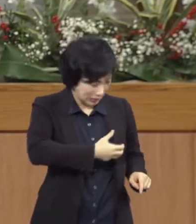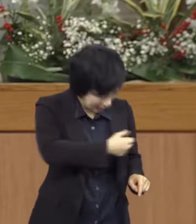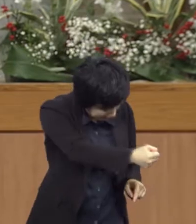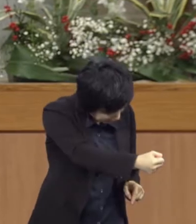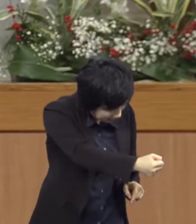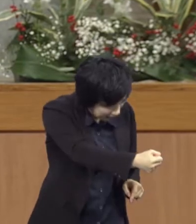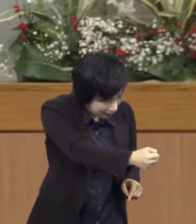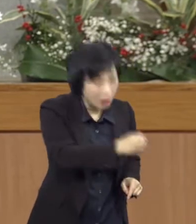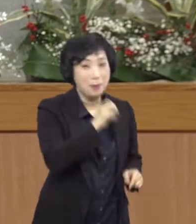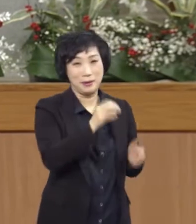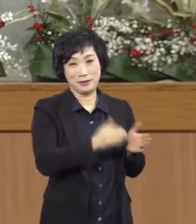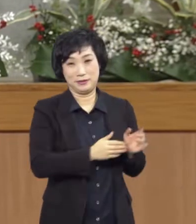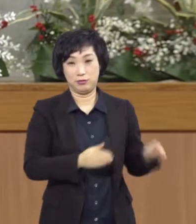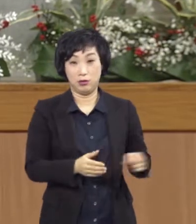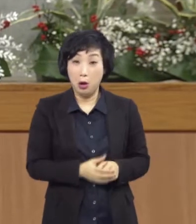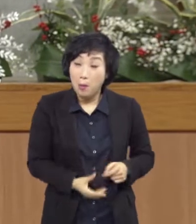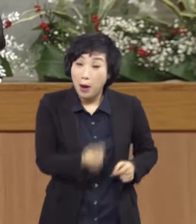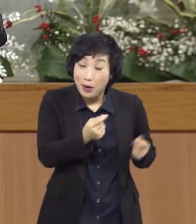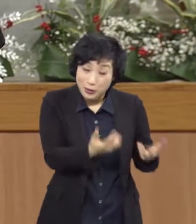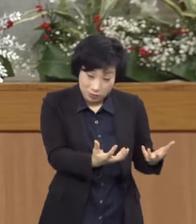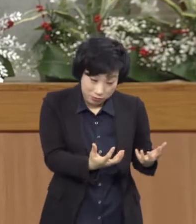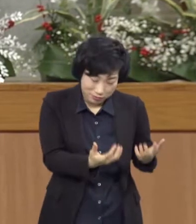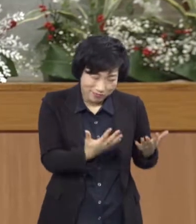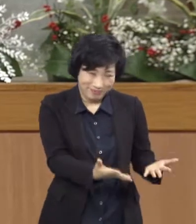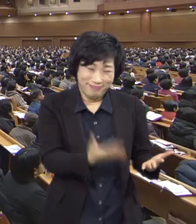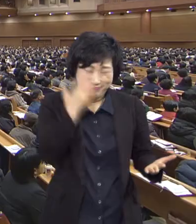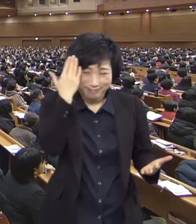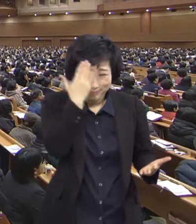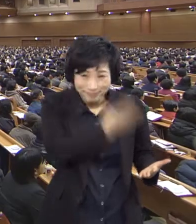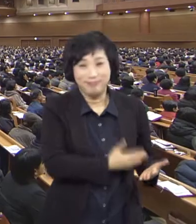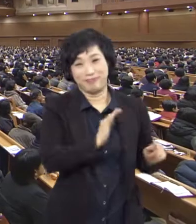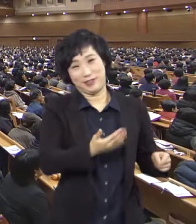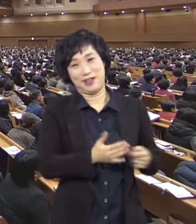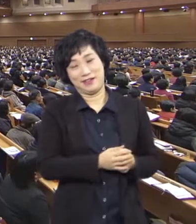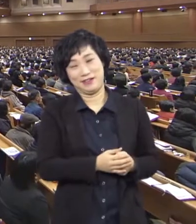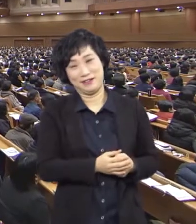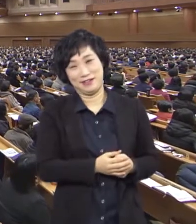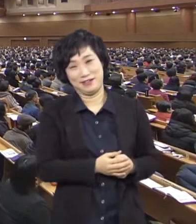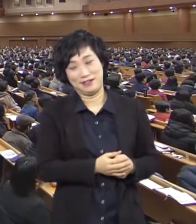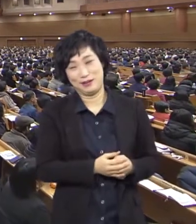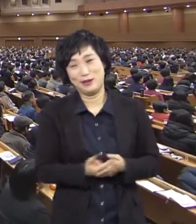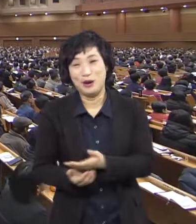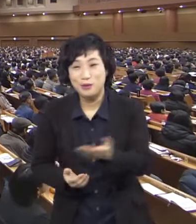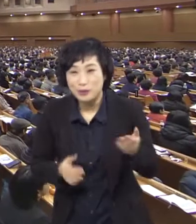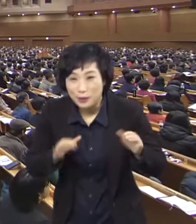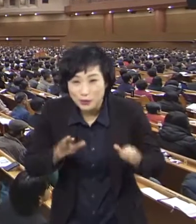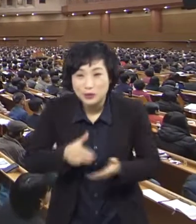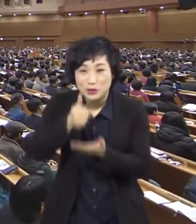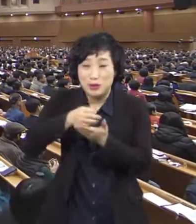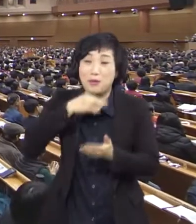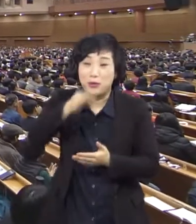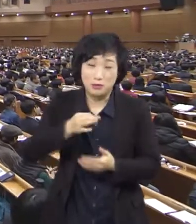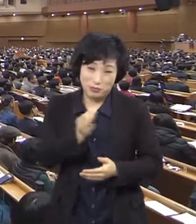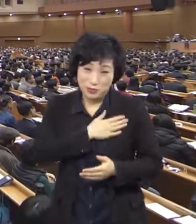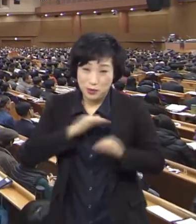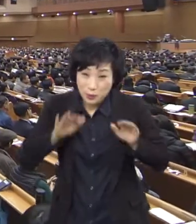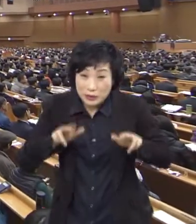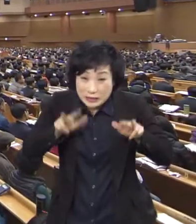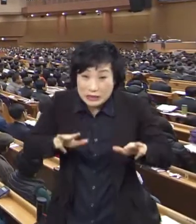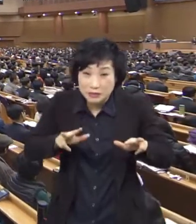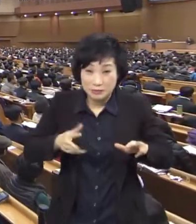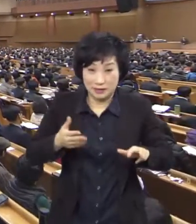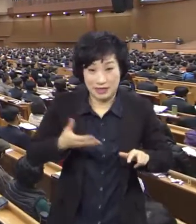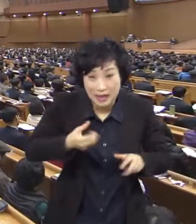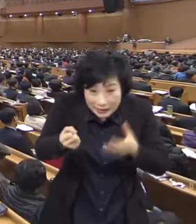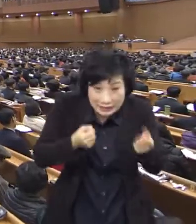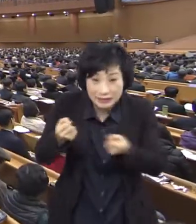입으라 하신대 즉시 깨끗하여 지더라. 여러분에게 주님의 목소리의 부유가 오늘 지금